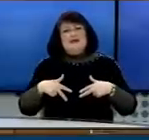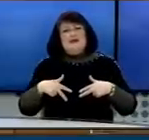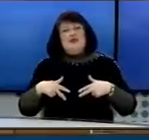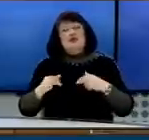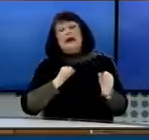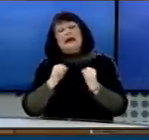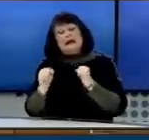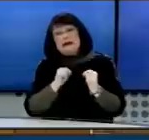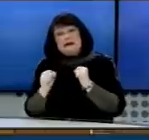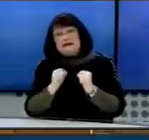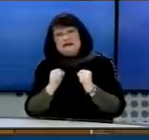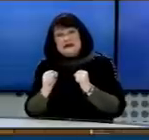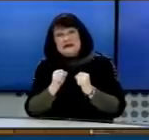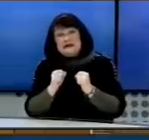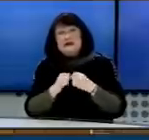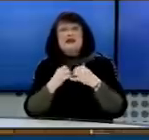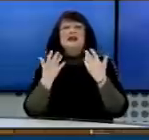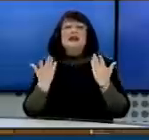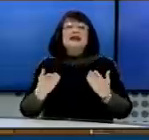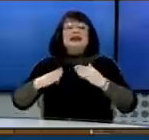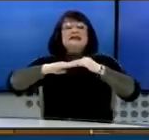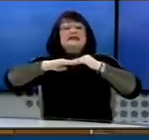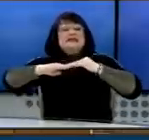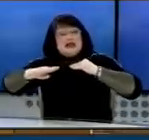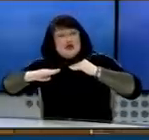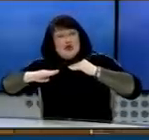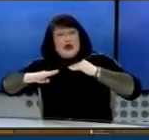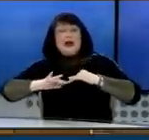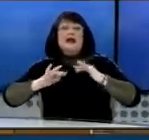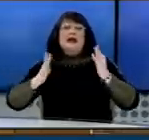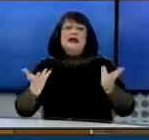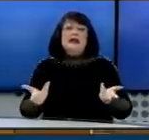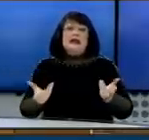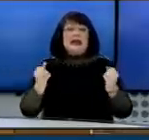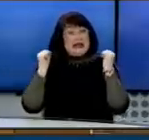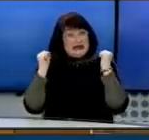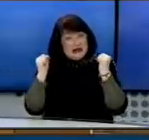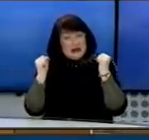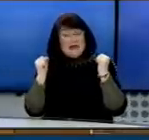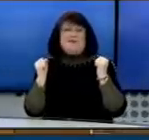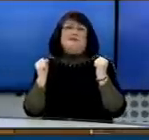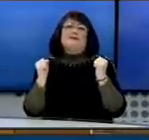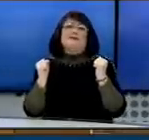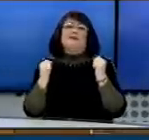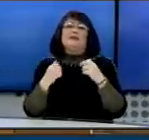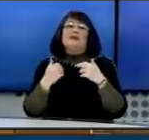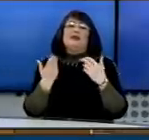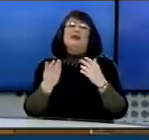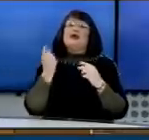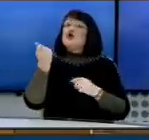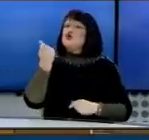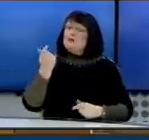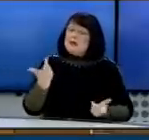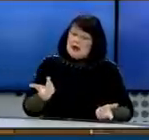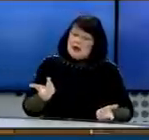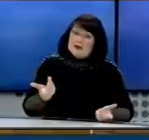κρίση, είτε αυτή εκδηλώνεται στα σύνορά μας, είτε εκδηλώνεται στην υγεία, είτε εκδηλώνεται στην